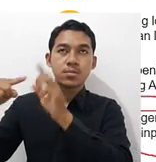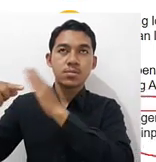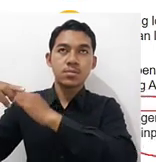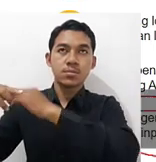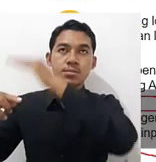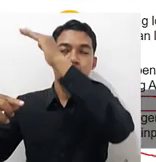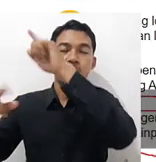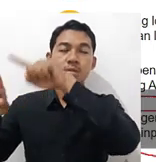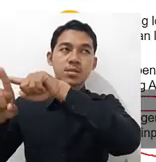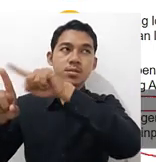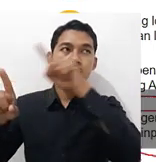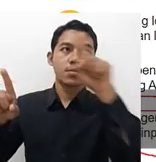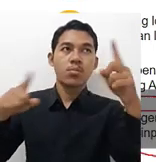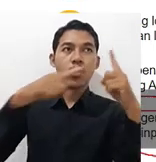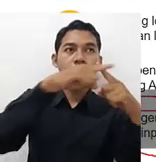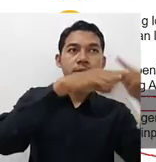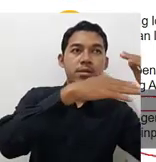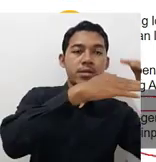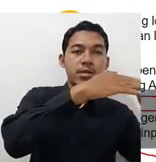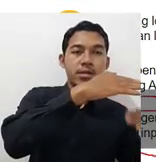kan, dengan